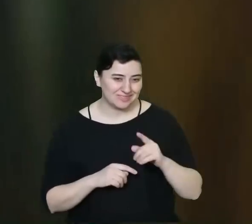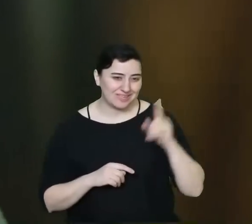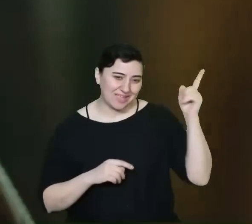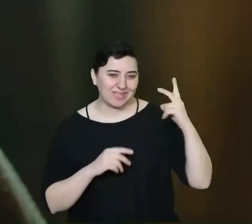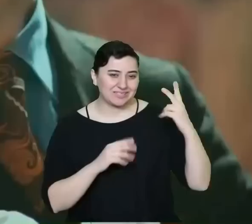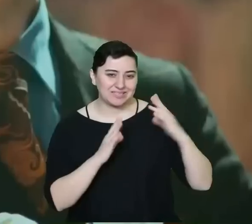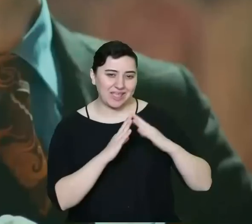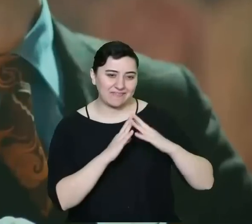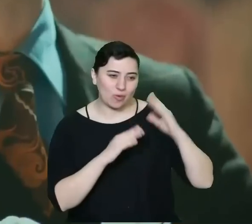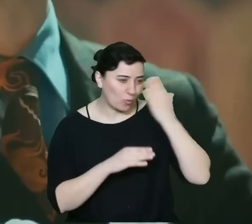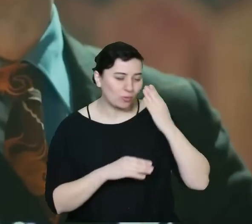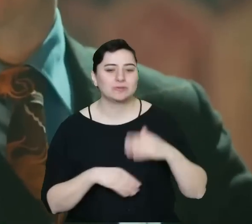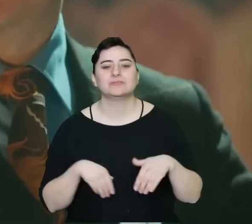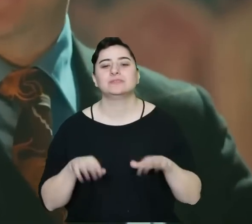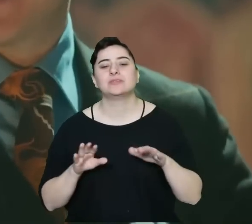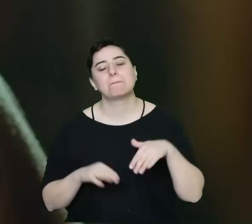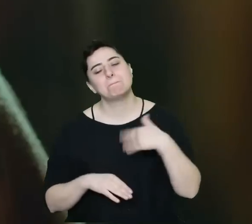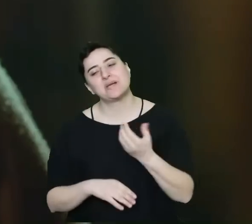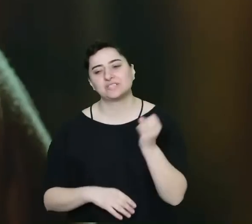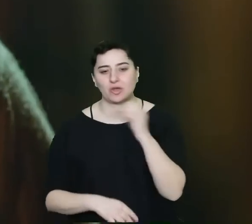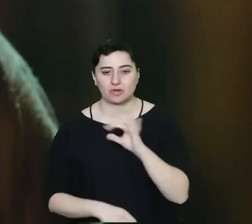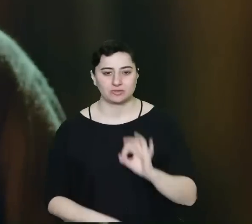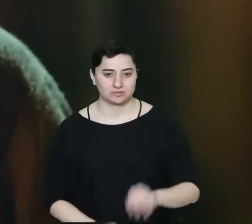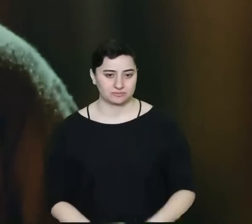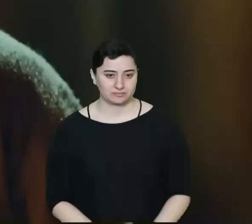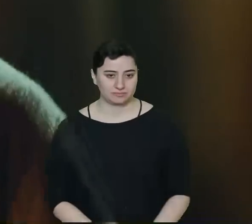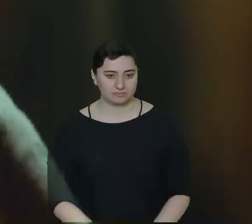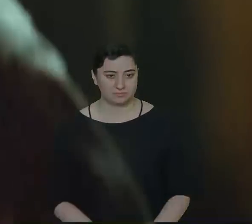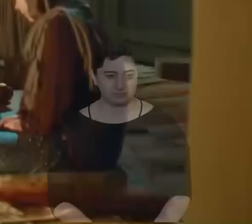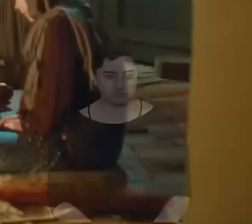ikinci evi oldu ya okul. Yok yok, başkasına. He.